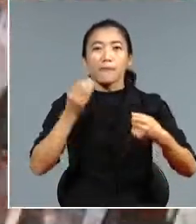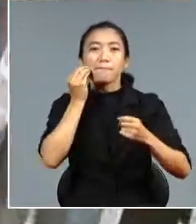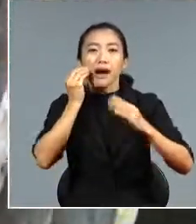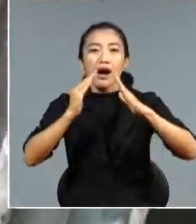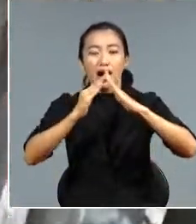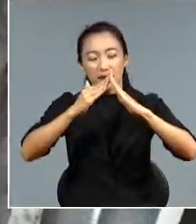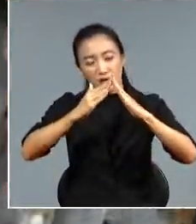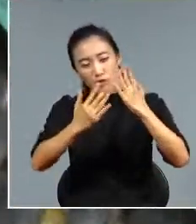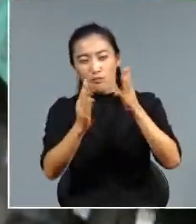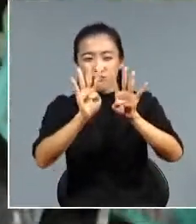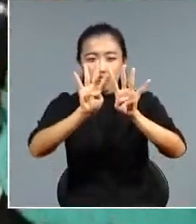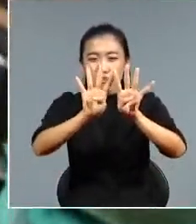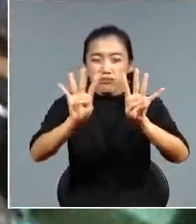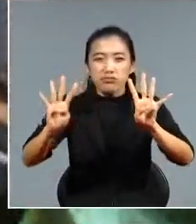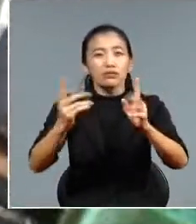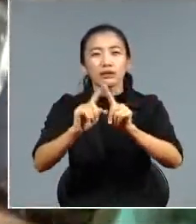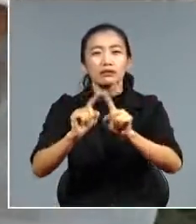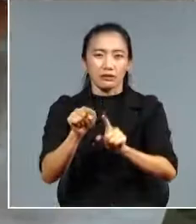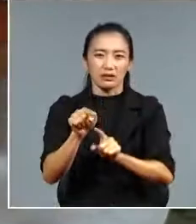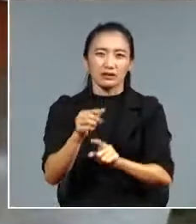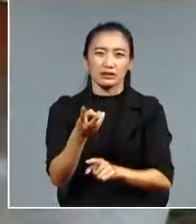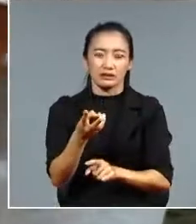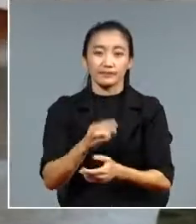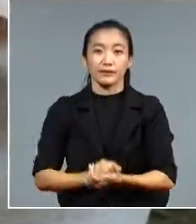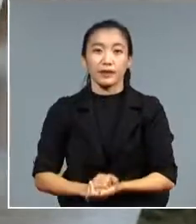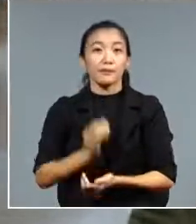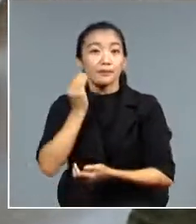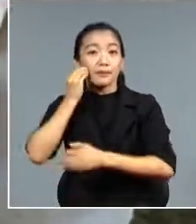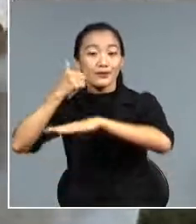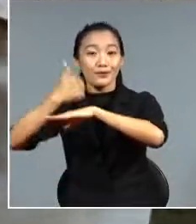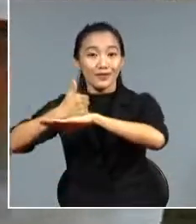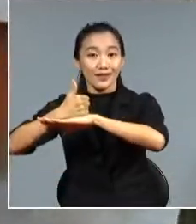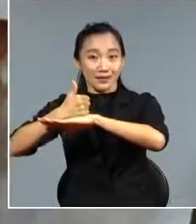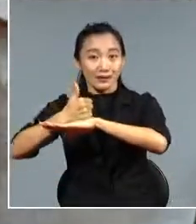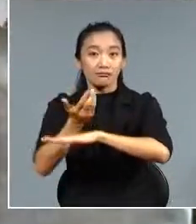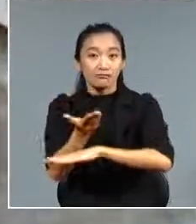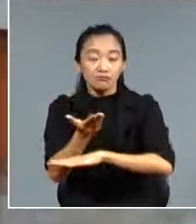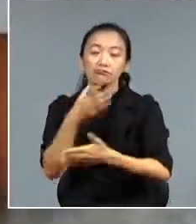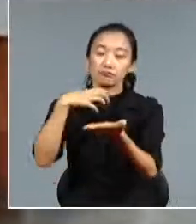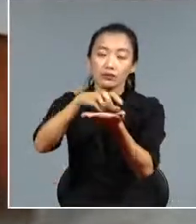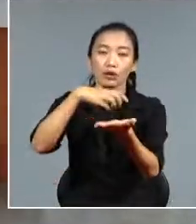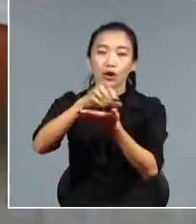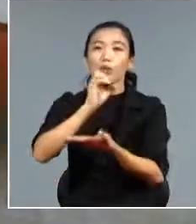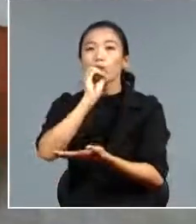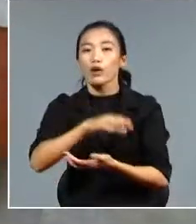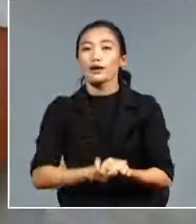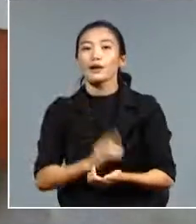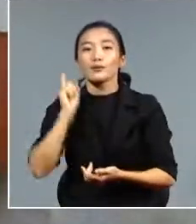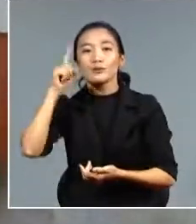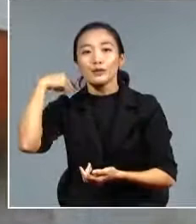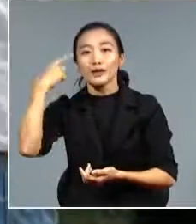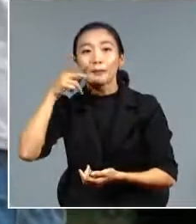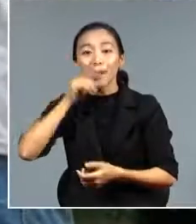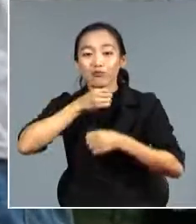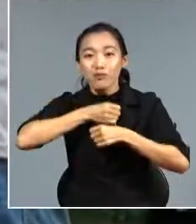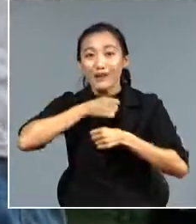นี่แหละครับผู้ชมครับส่วนทางผู้ใหญ่บ้านนะฮะชื่อว่านายสลิงคารชูศรีก็บอกแบบนี้ครับว่าบ้านของนางหนูลับหรือว่าป้